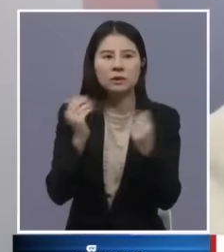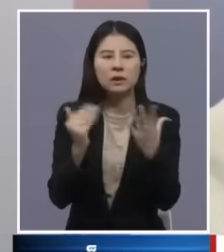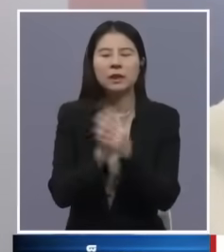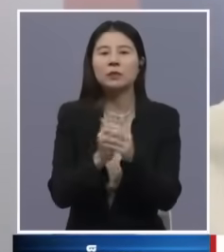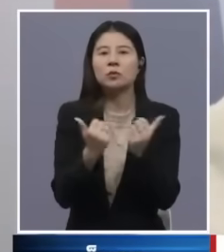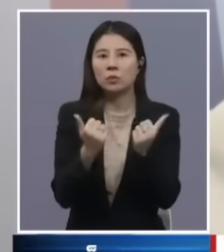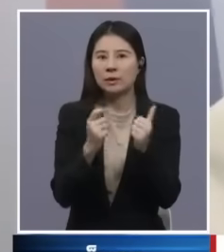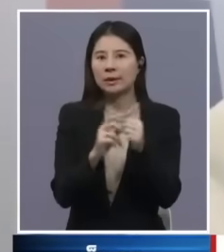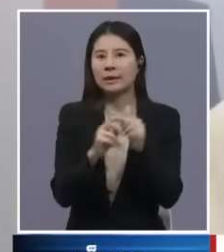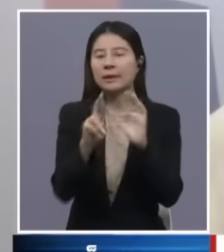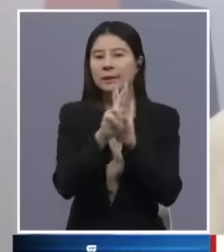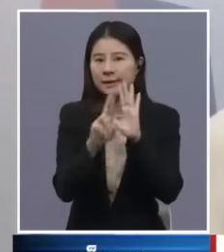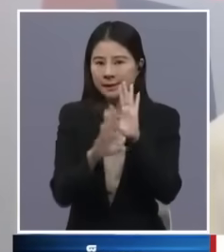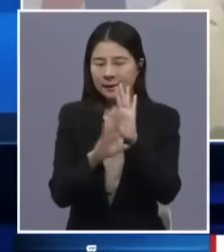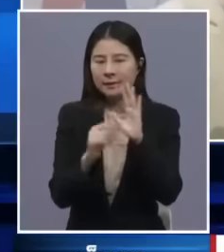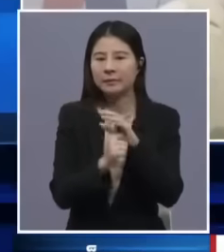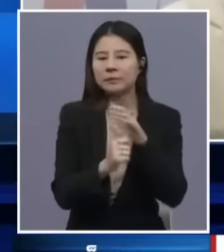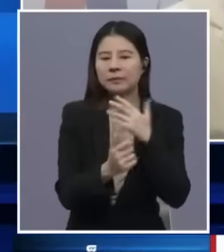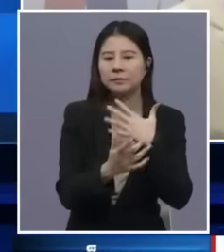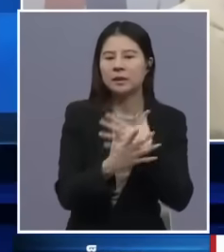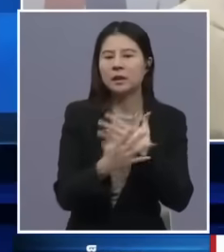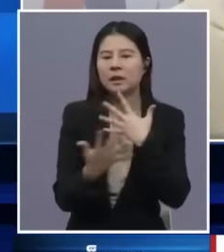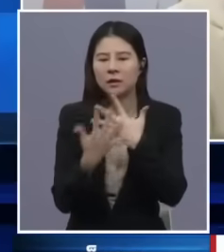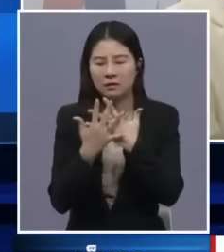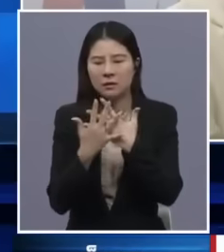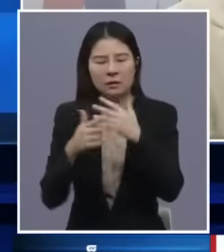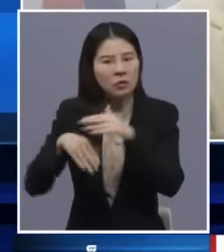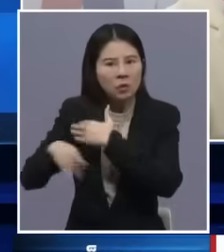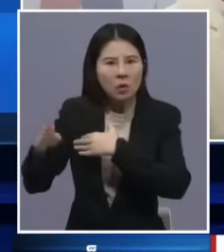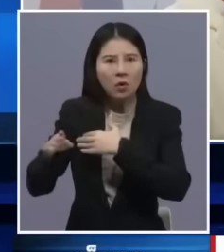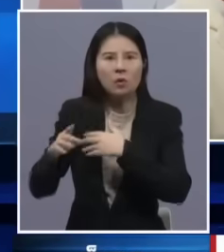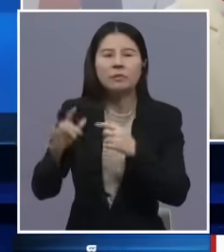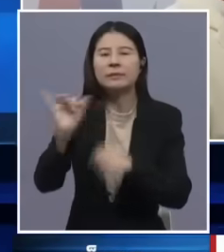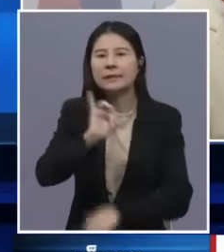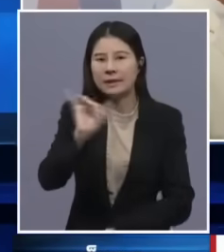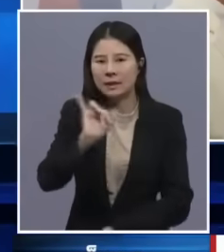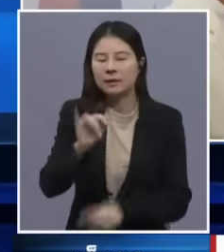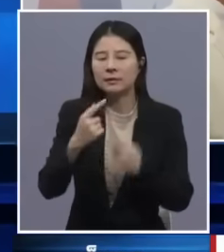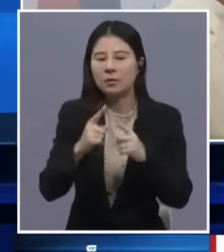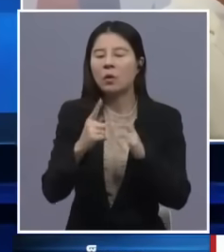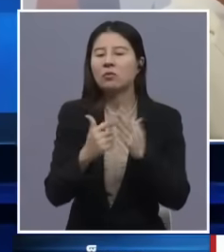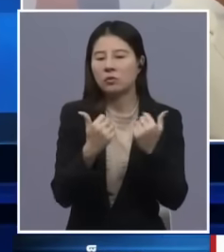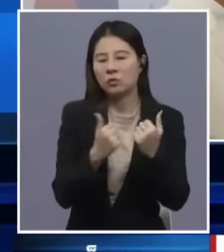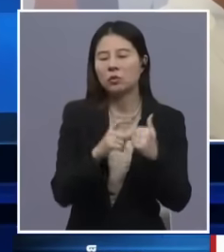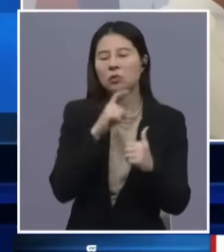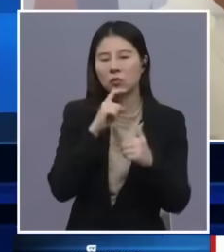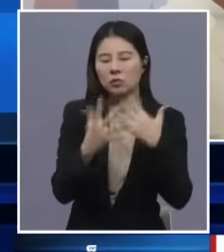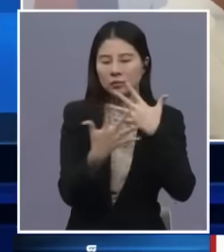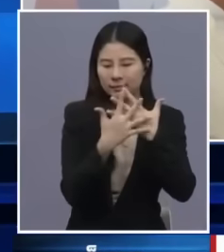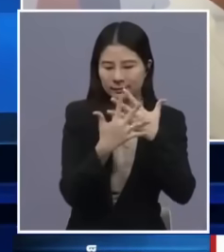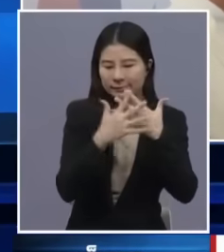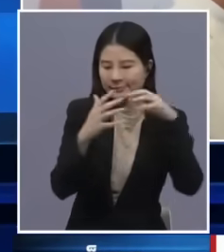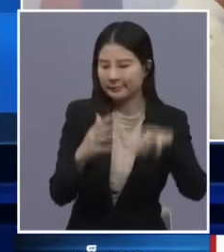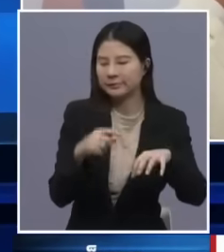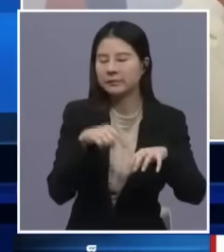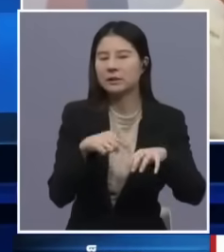การคุมขังนอกเรือนจำแต่อย่างใดนะครับมีเพียงในส่วนของกรมราชทัณฑ์ที่จะดำเนินการเพราะหลักการของเราคือสิ่งสำคัญ